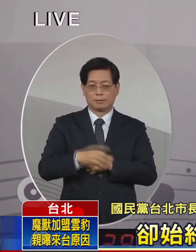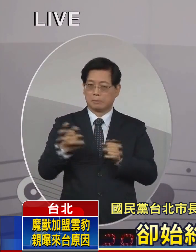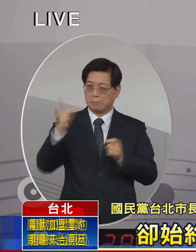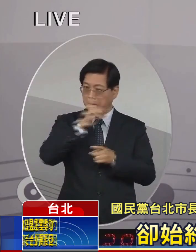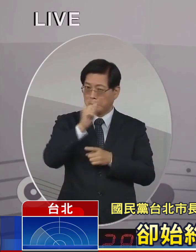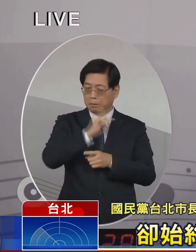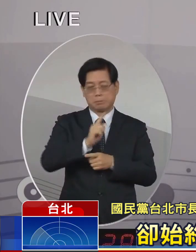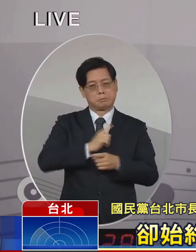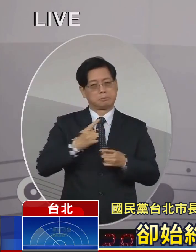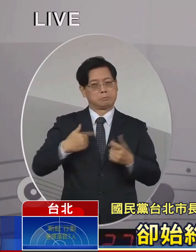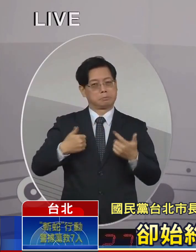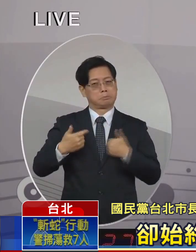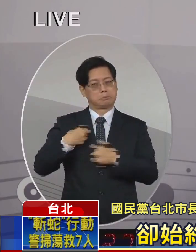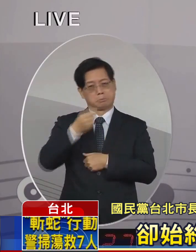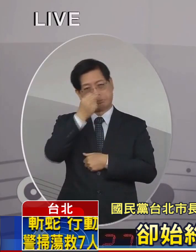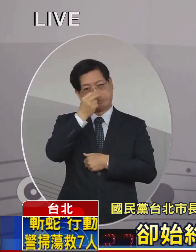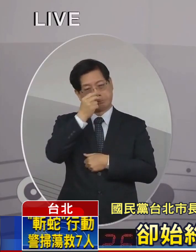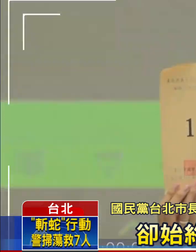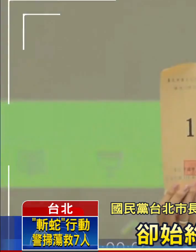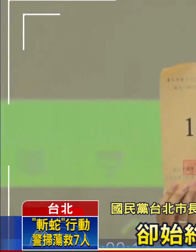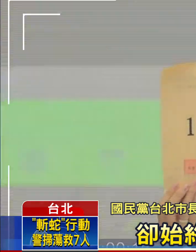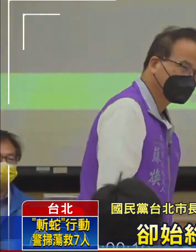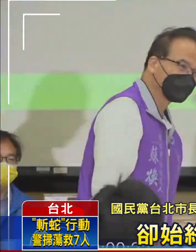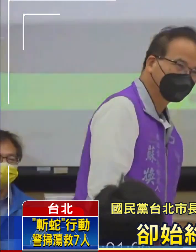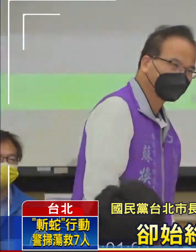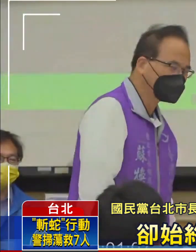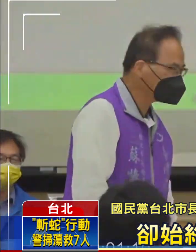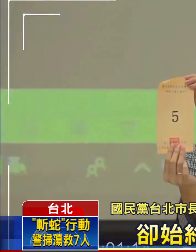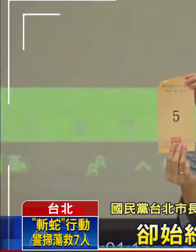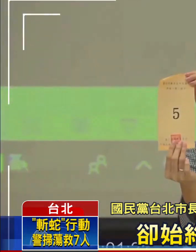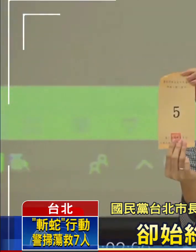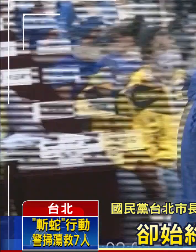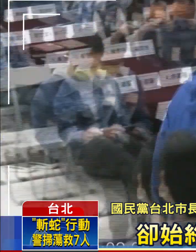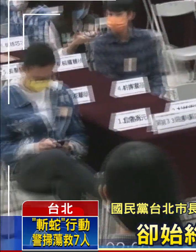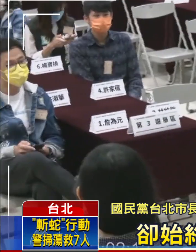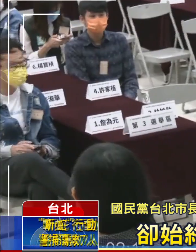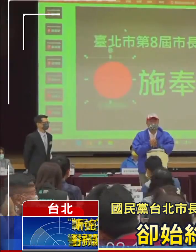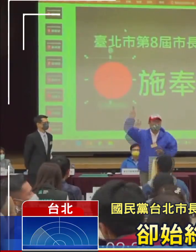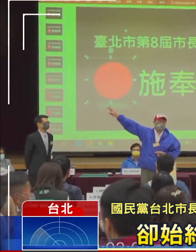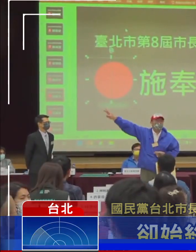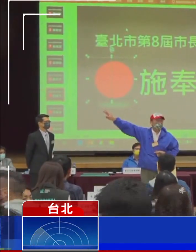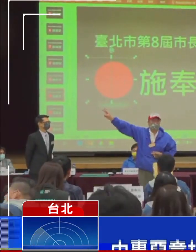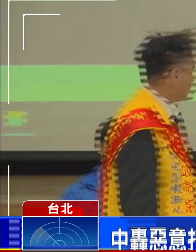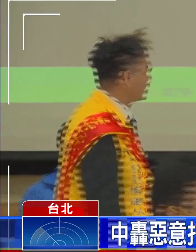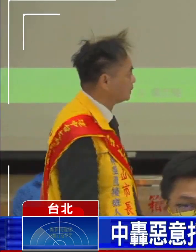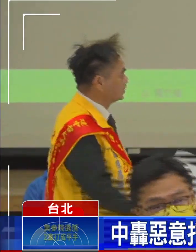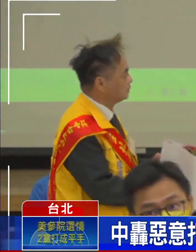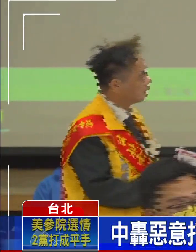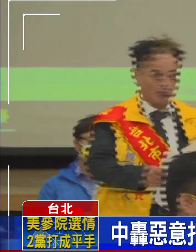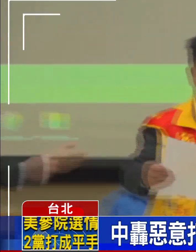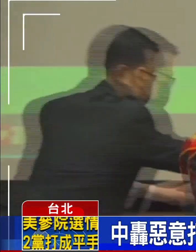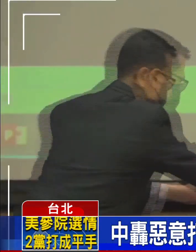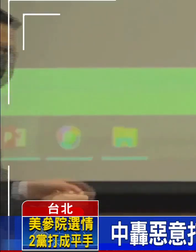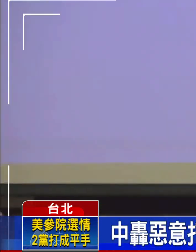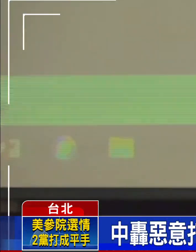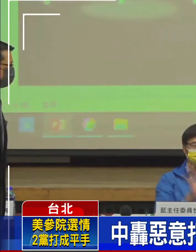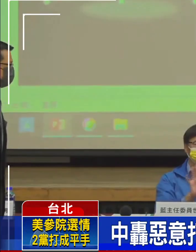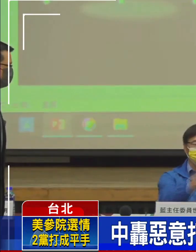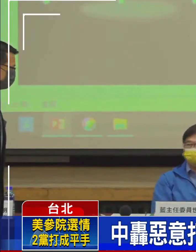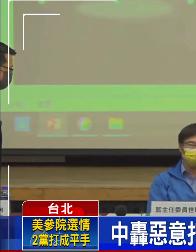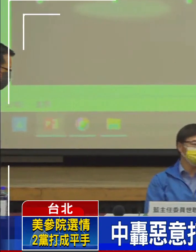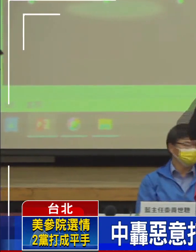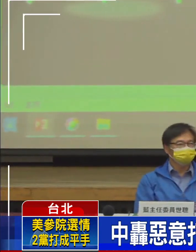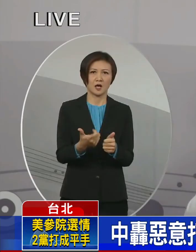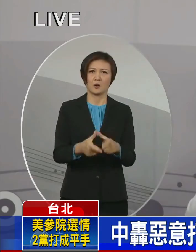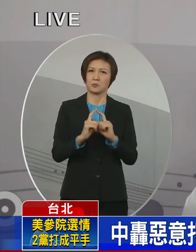始终自我感觉良好的人来治理。 这回台北市长候选人有多达12位，分成6组轮番上阵，史上最多。其他候